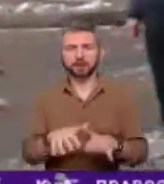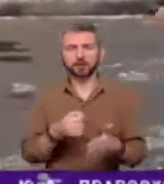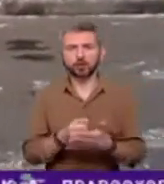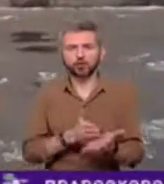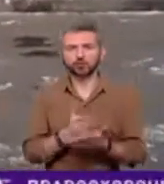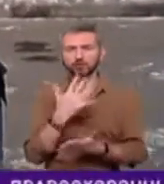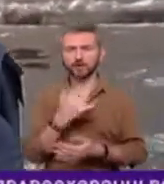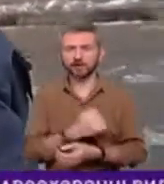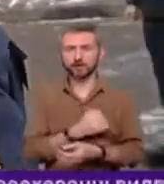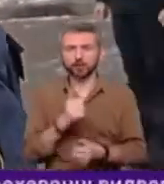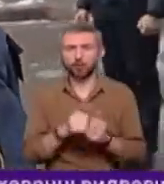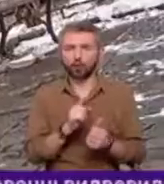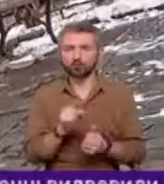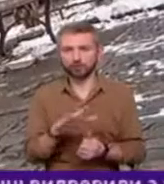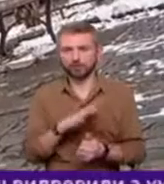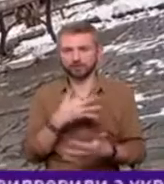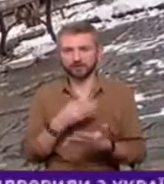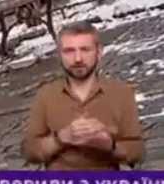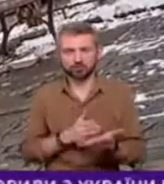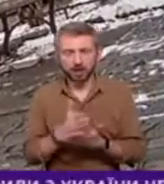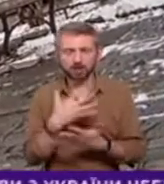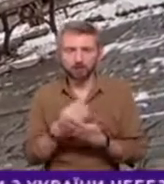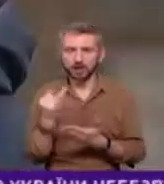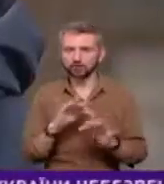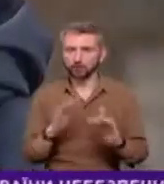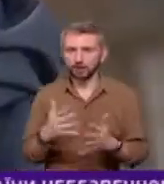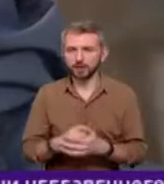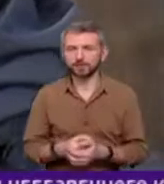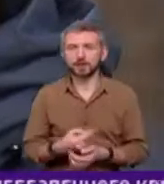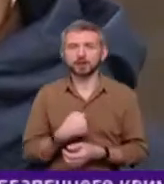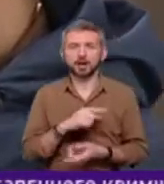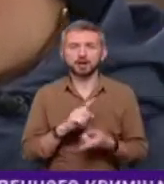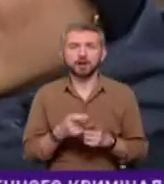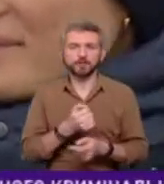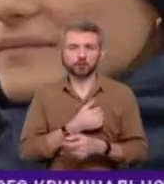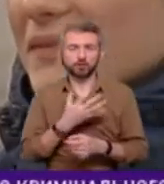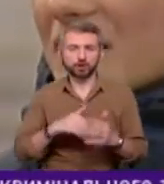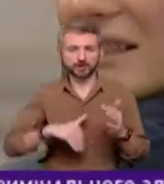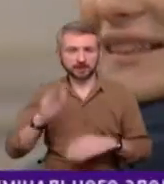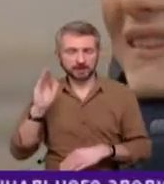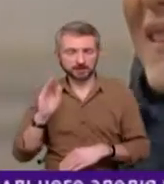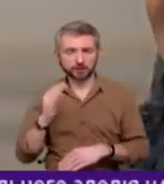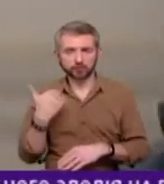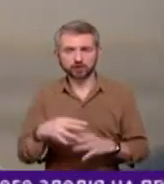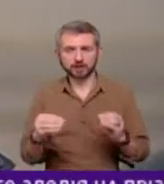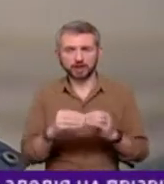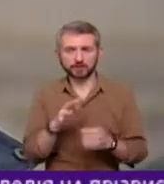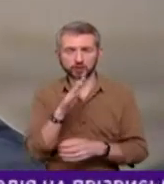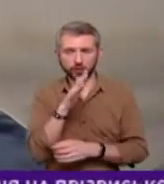у Нацгвардії у кожного був свій шлях і своя історія. Я став військовим ще з дитинства. Вже 10